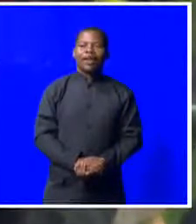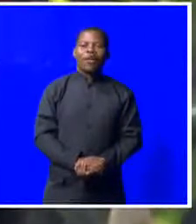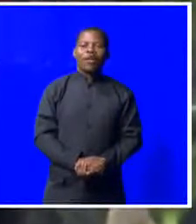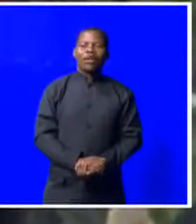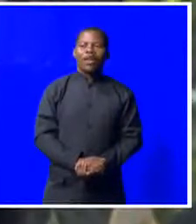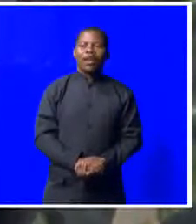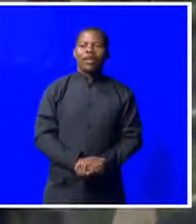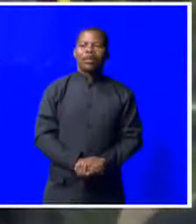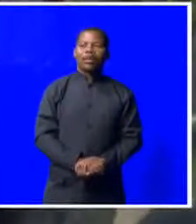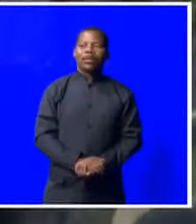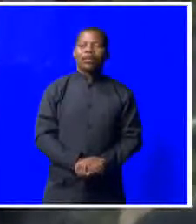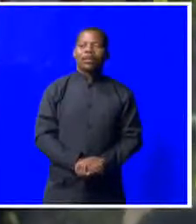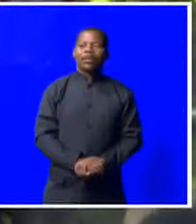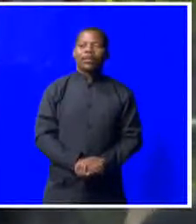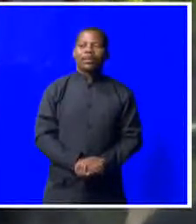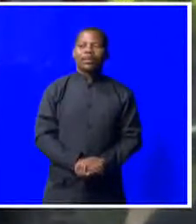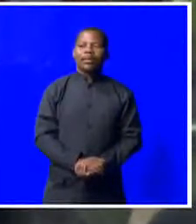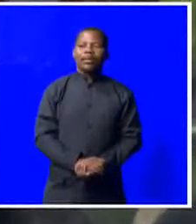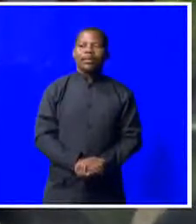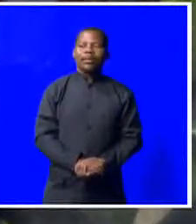sive kuyadzingeka ukuthi